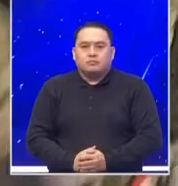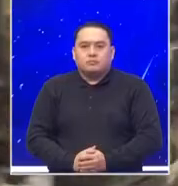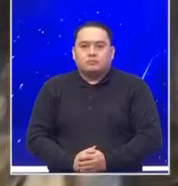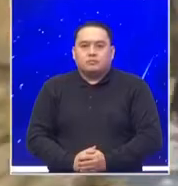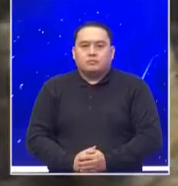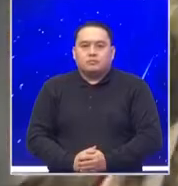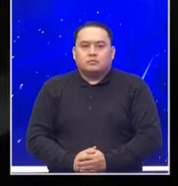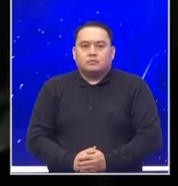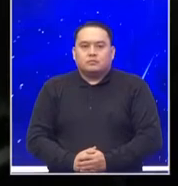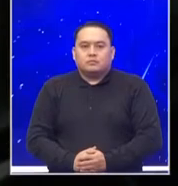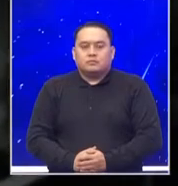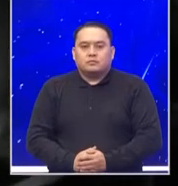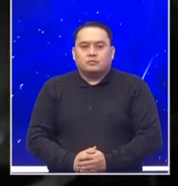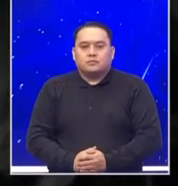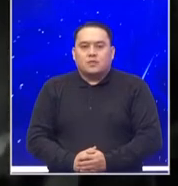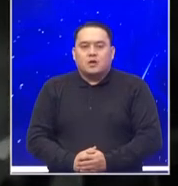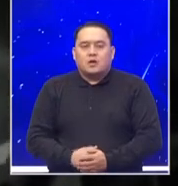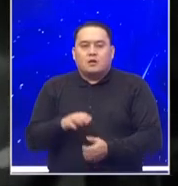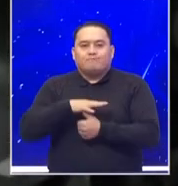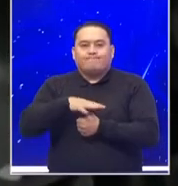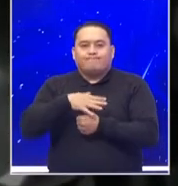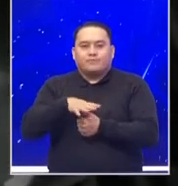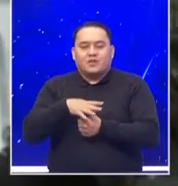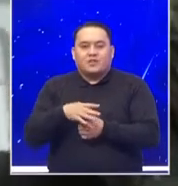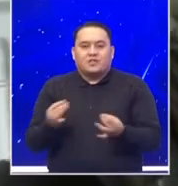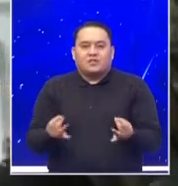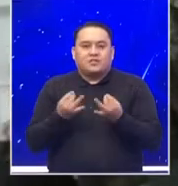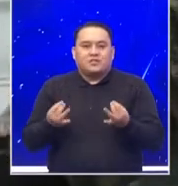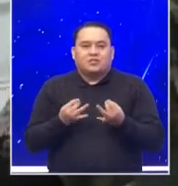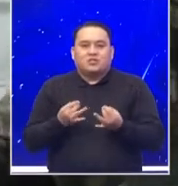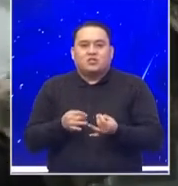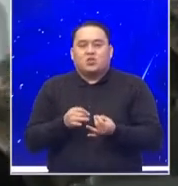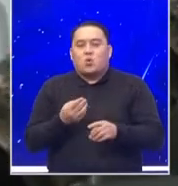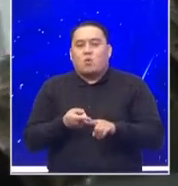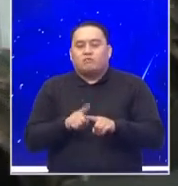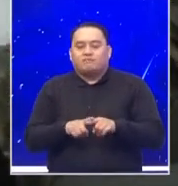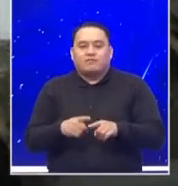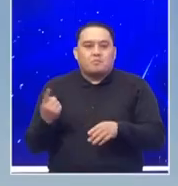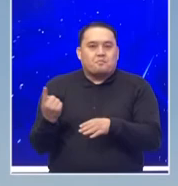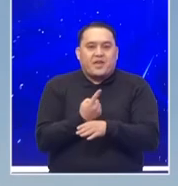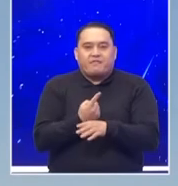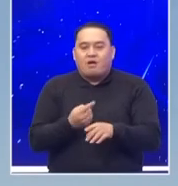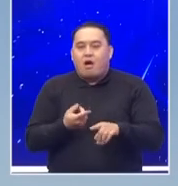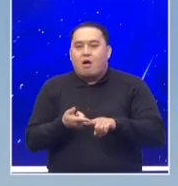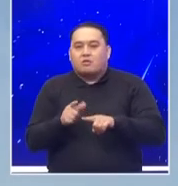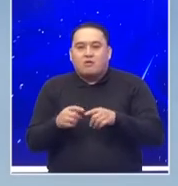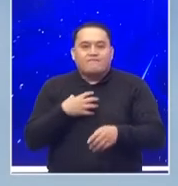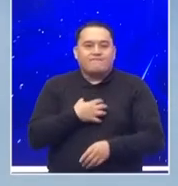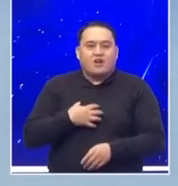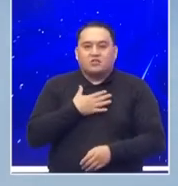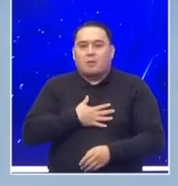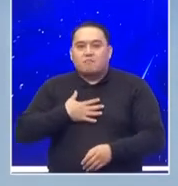сотни километров над землей и бешеный адреналин этот прыжок для молодых десантников первые от того и самый волнительный